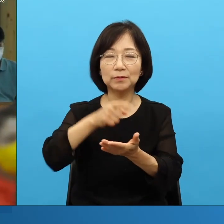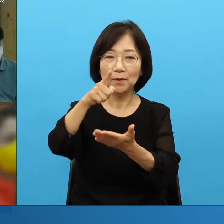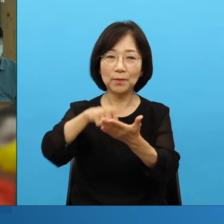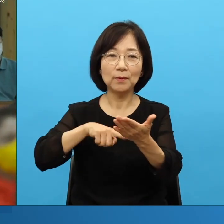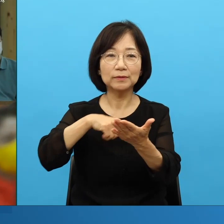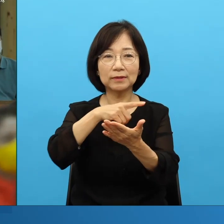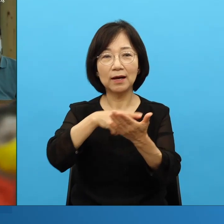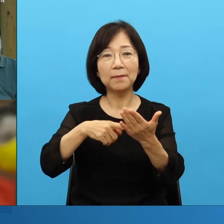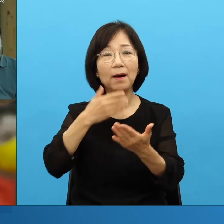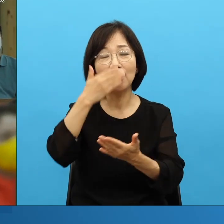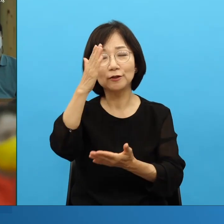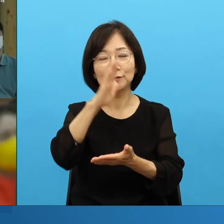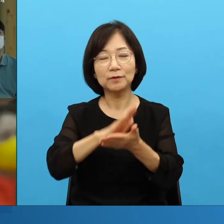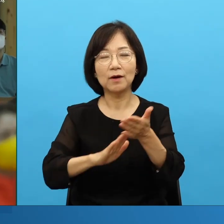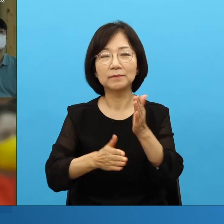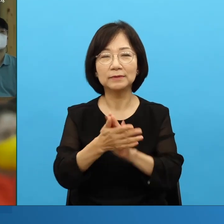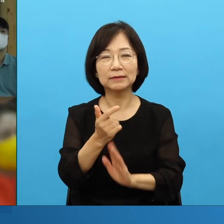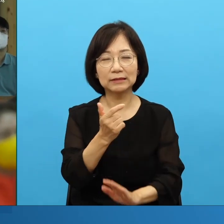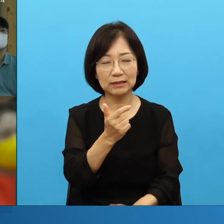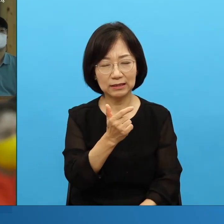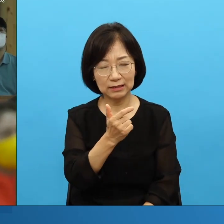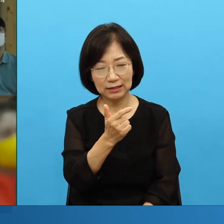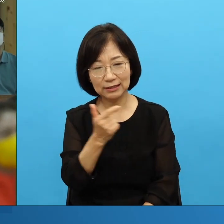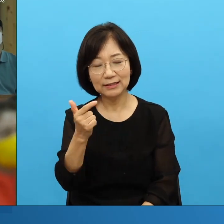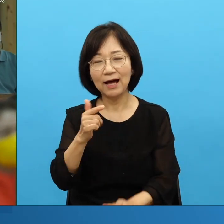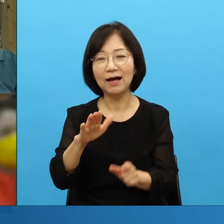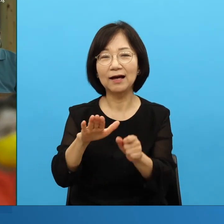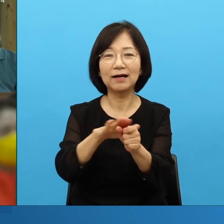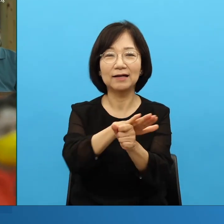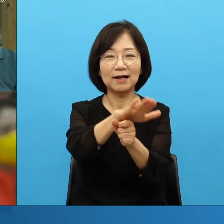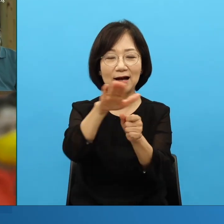찬송으로 보답할 수 없는